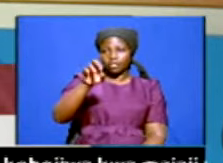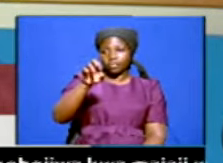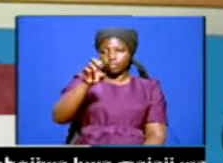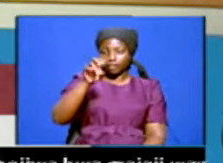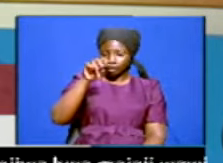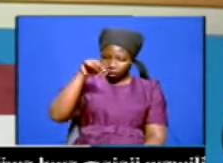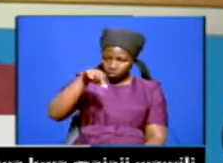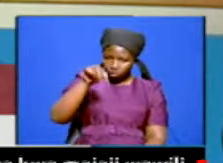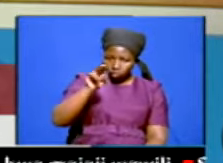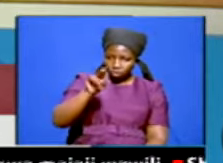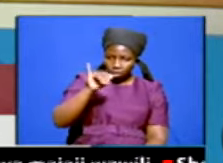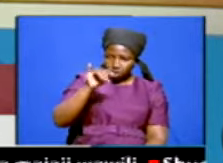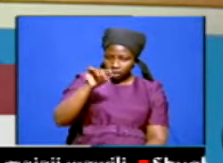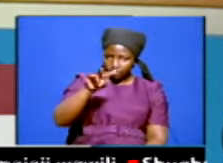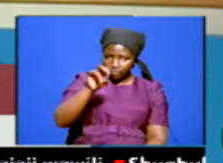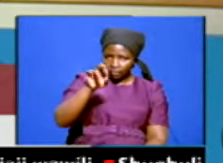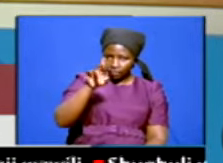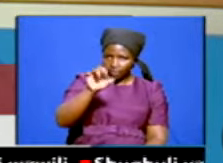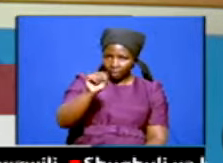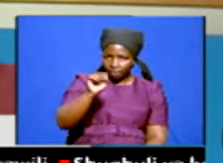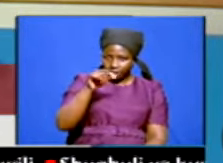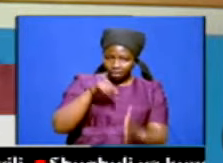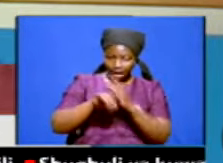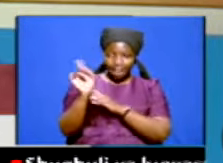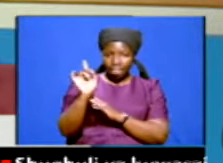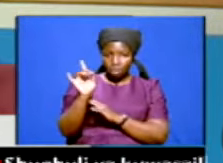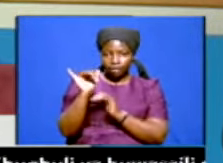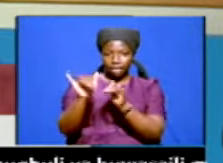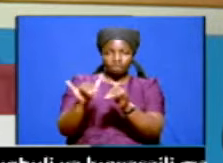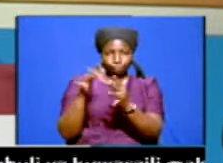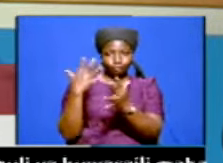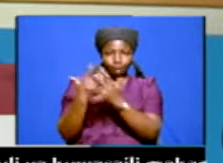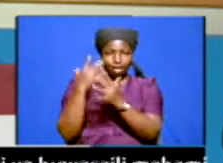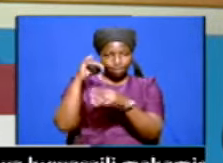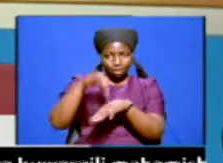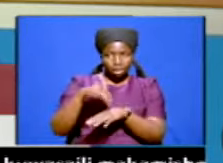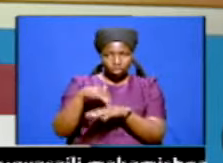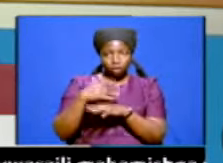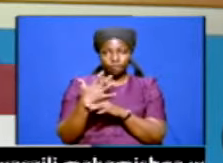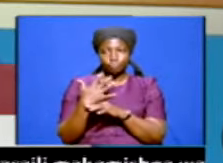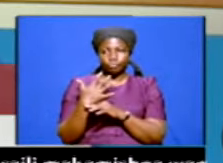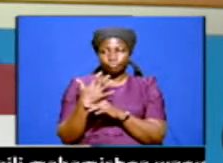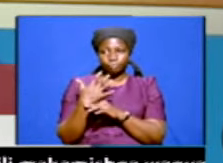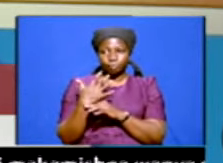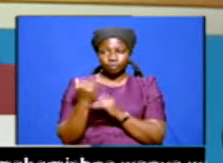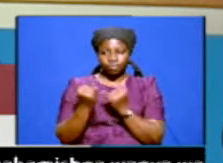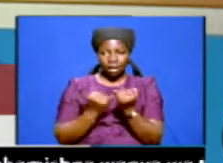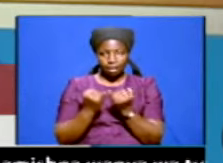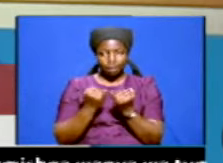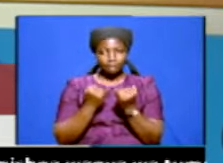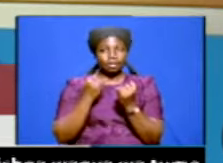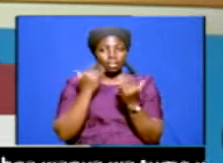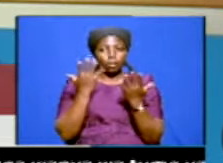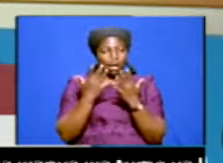korokoroni hadi tarehe 5 Agosti ambapo mahakama itaamua iwapo ataachiliwa kwa dhamana. Hakimu mkuu mwandamizi Esther